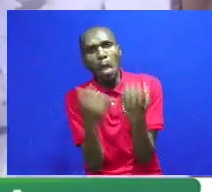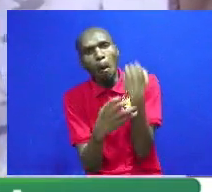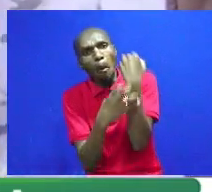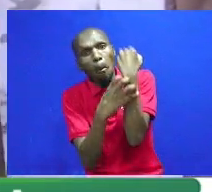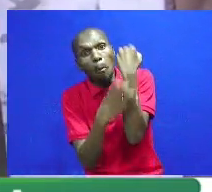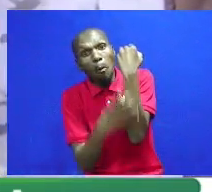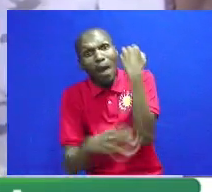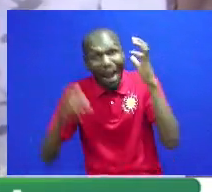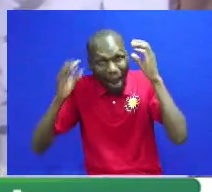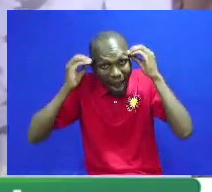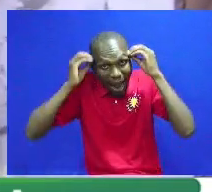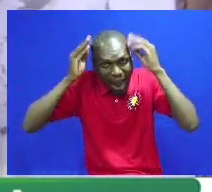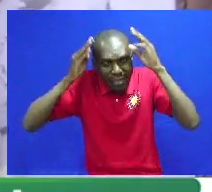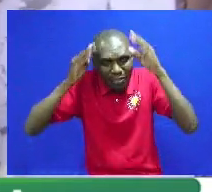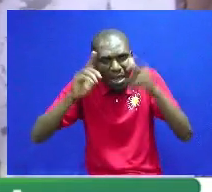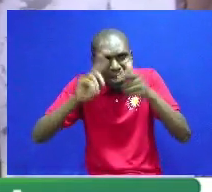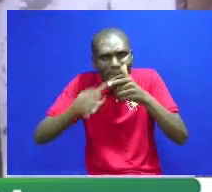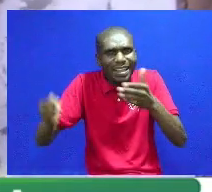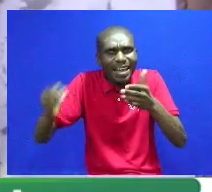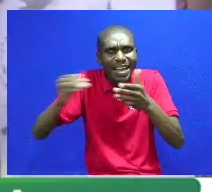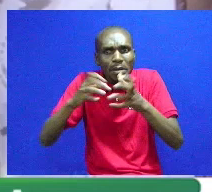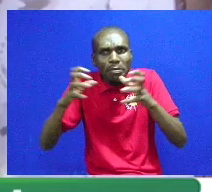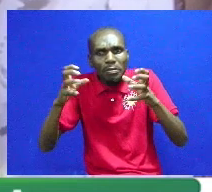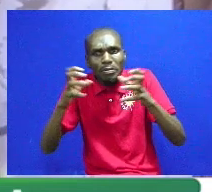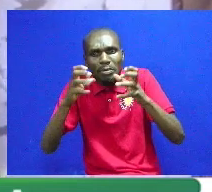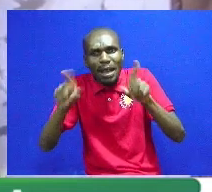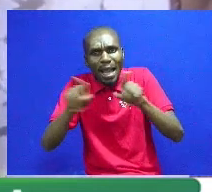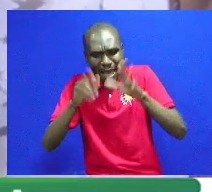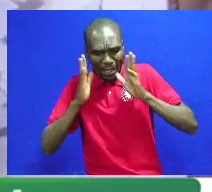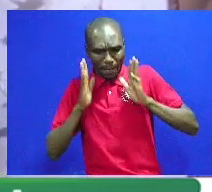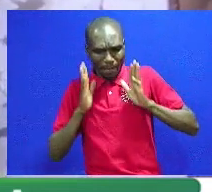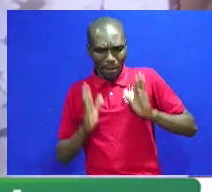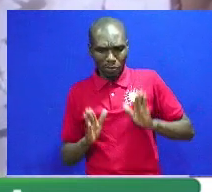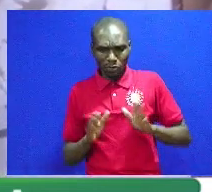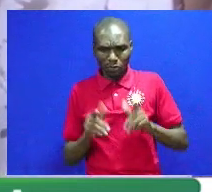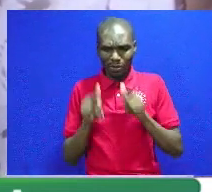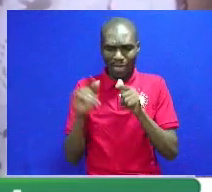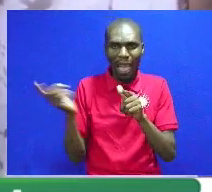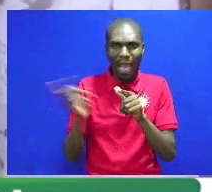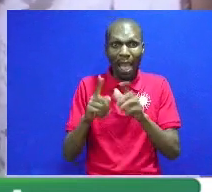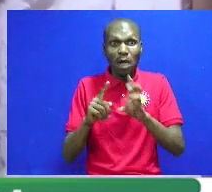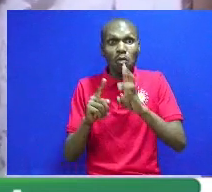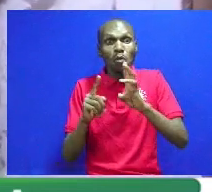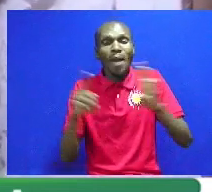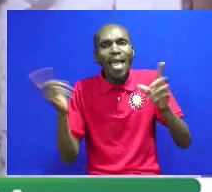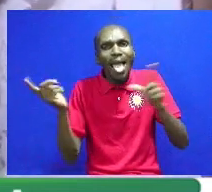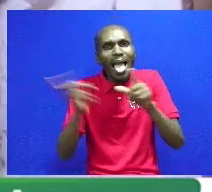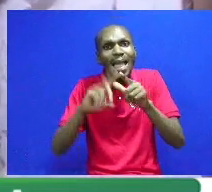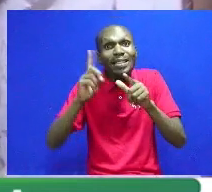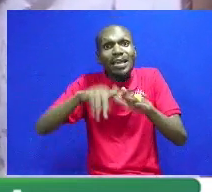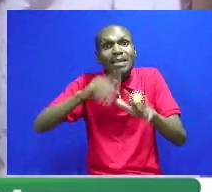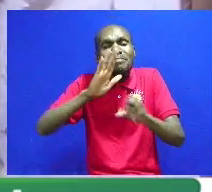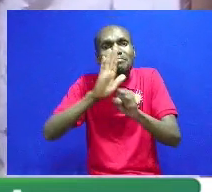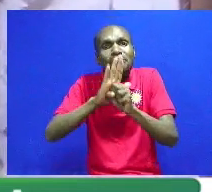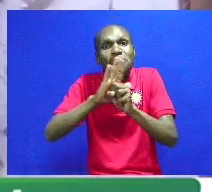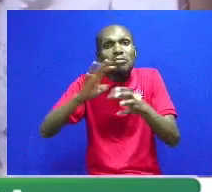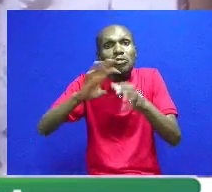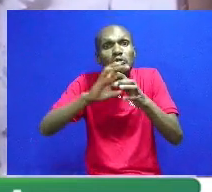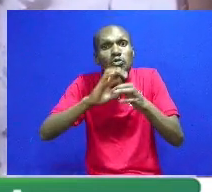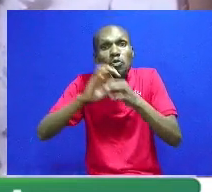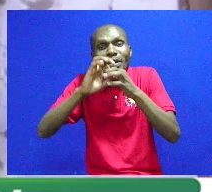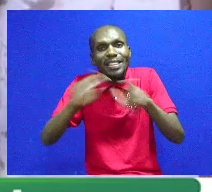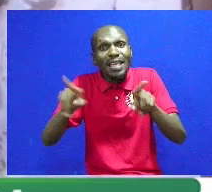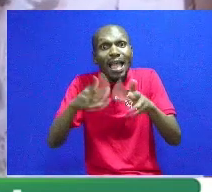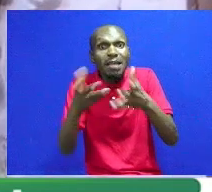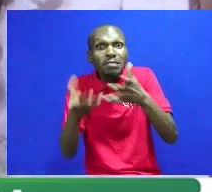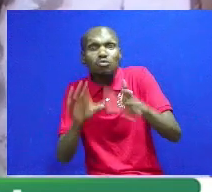bakoro lakini ekiombe ke muno muntu okuru burabu anyo no muntu west mugirango nabago konyana Wakonya nesu mebiyo